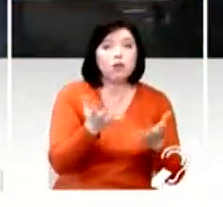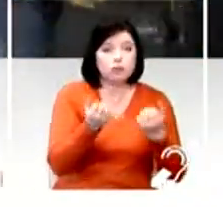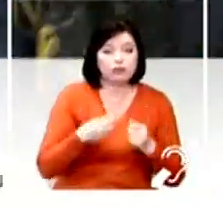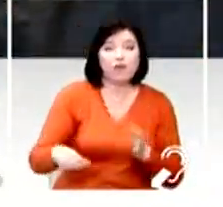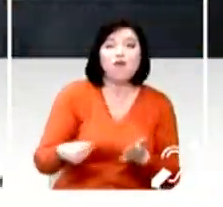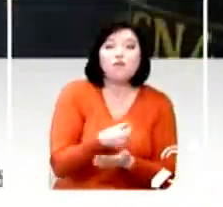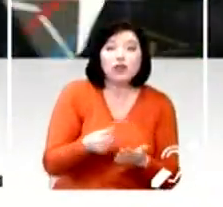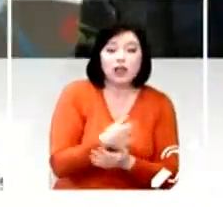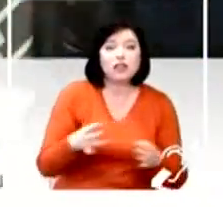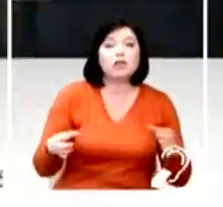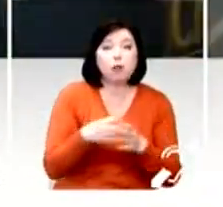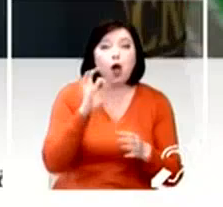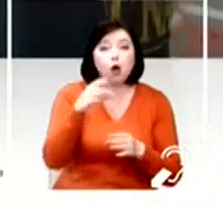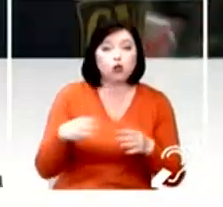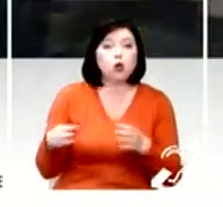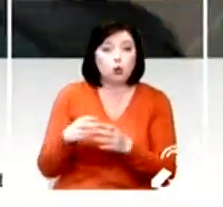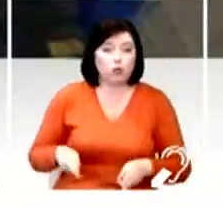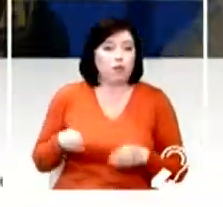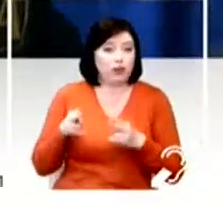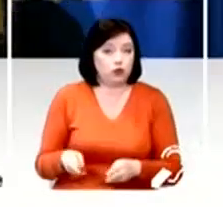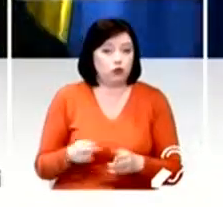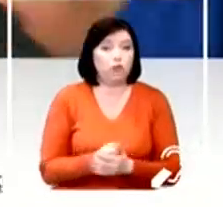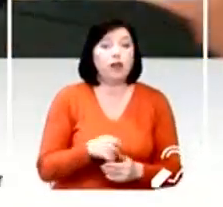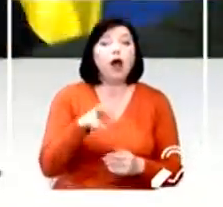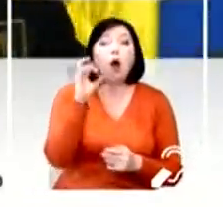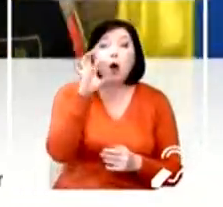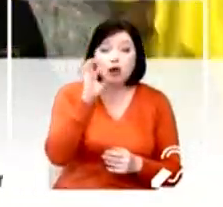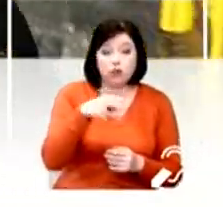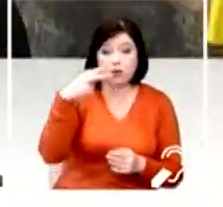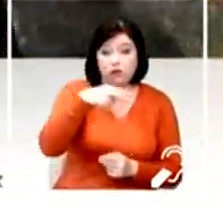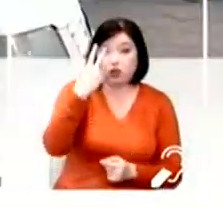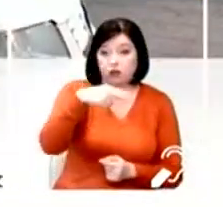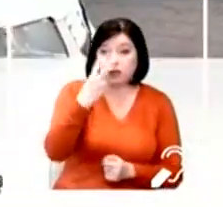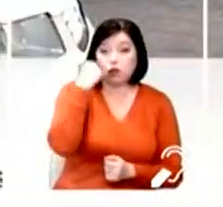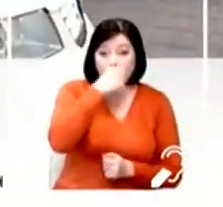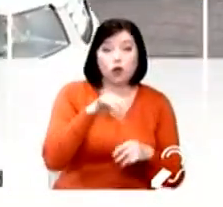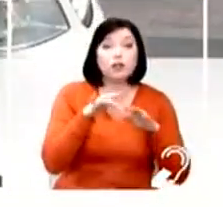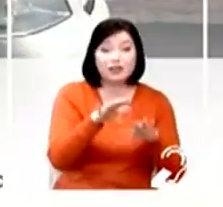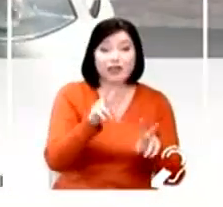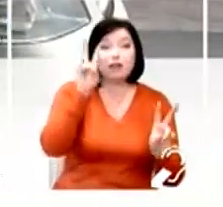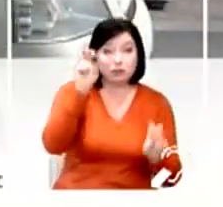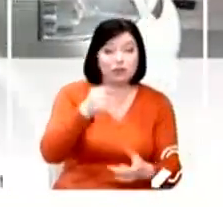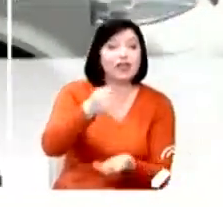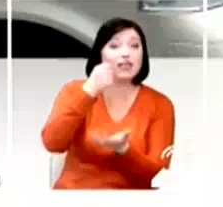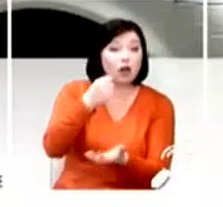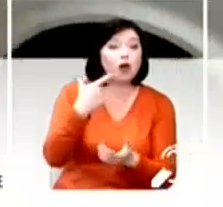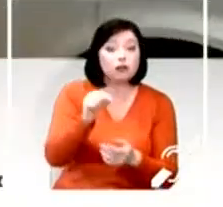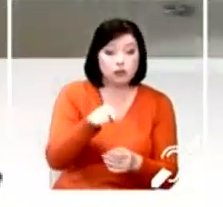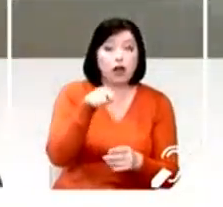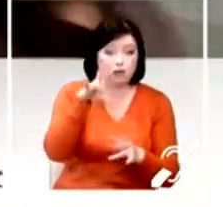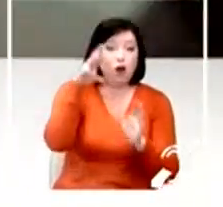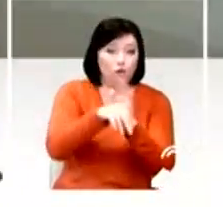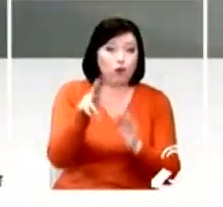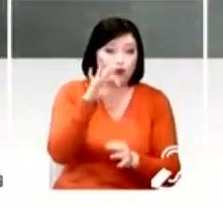acceptarea finanțării partidului de către un grup criminal organizat. În luna octombrie 2022, dosarul numit Sacoșa, în care e vizat